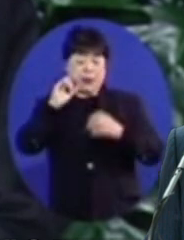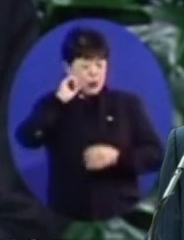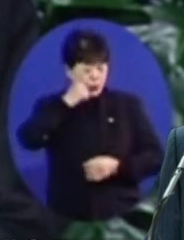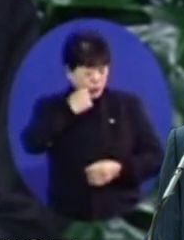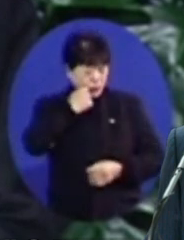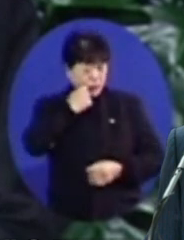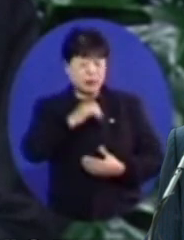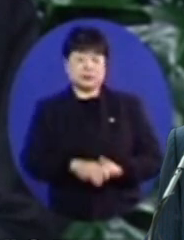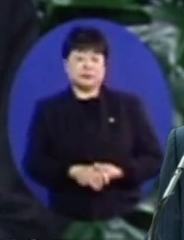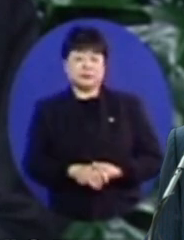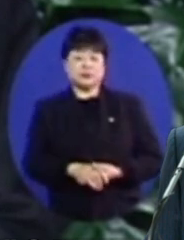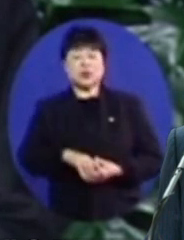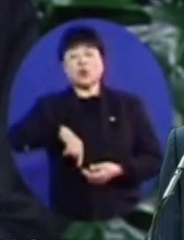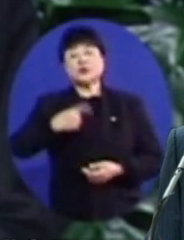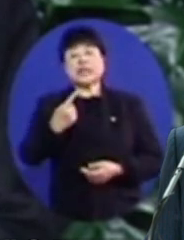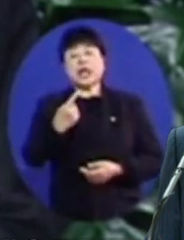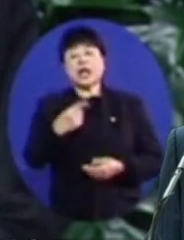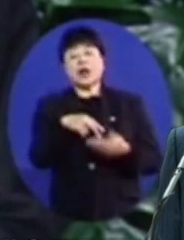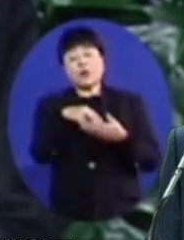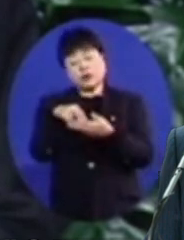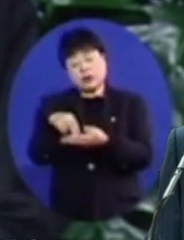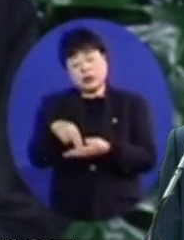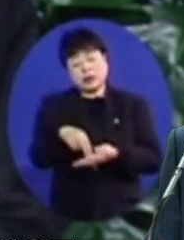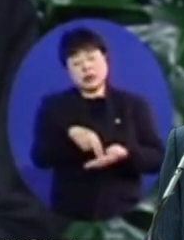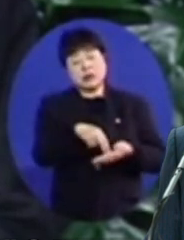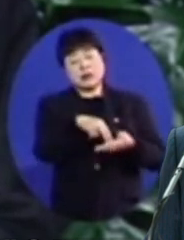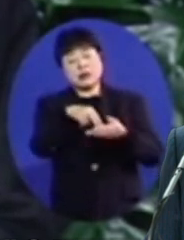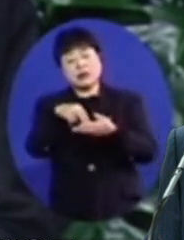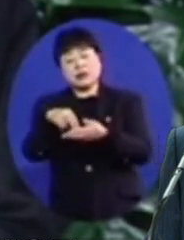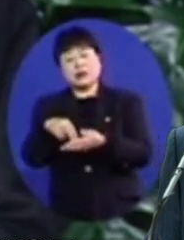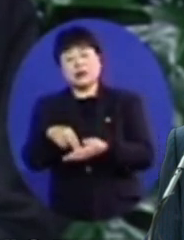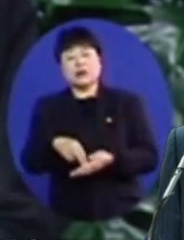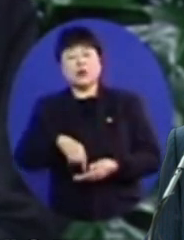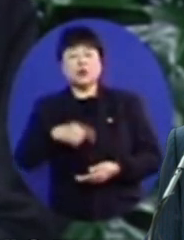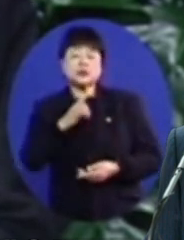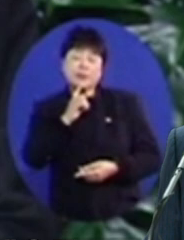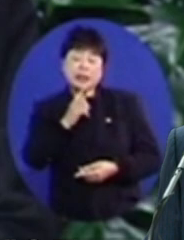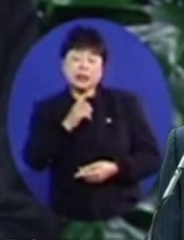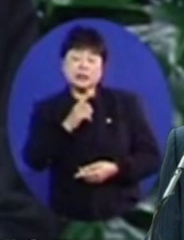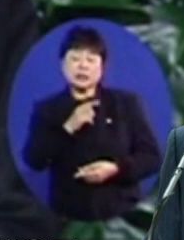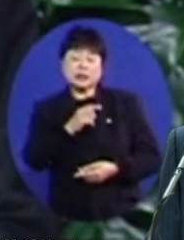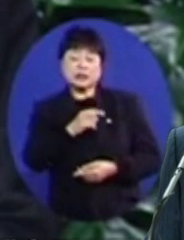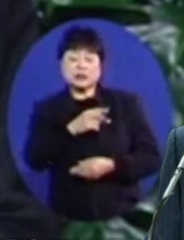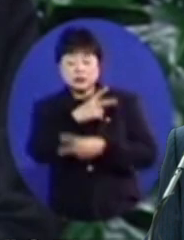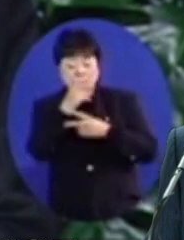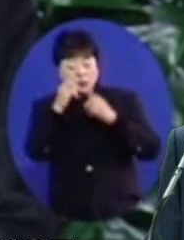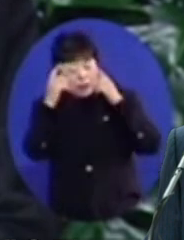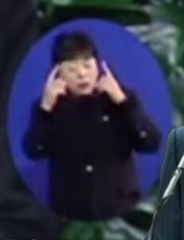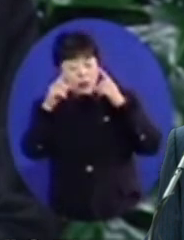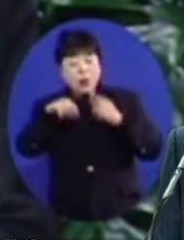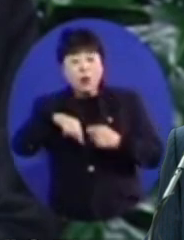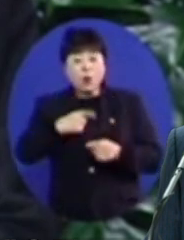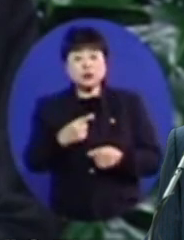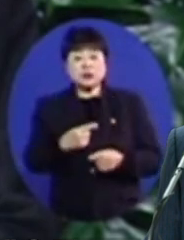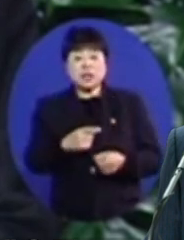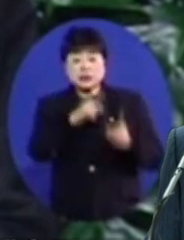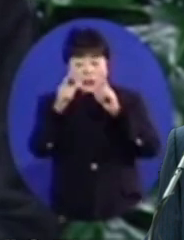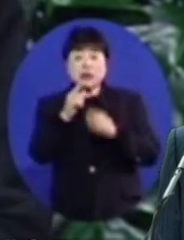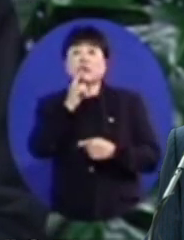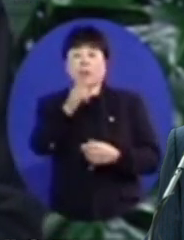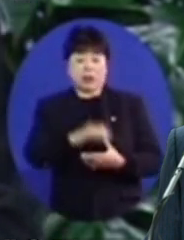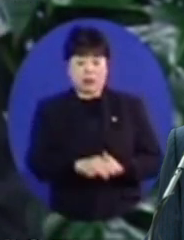대상이 안 됩니다 혼자서 중얼중얼 하다가 자고 혼자서 깨고 혼자서 지내셨습니다